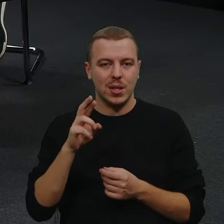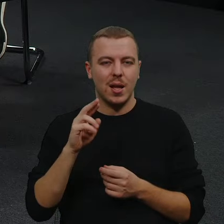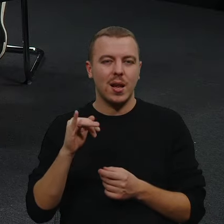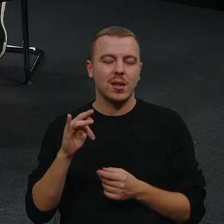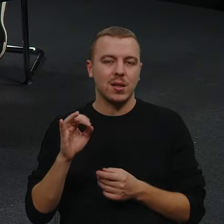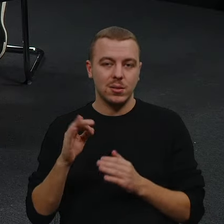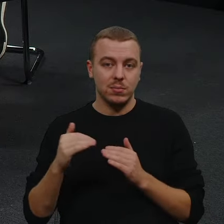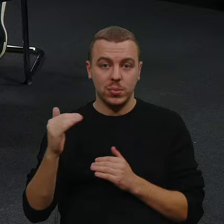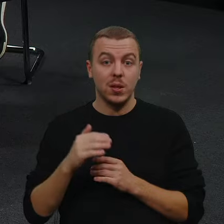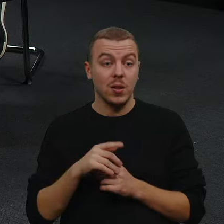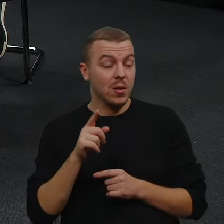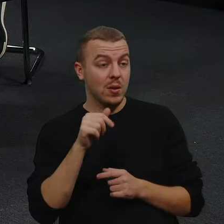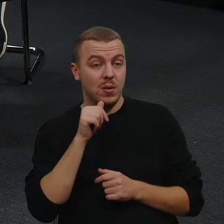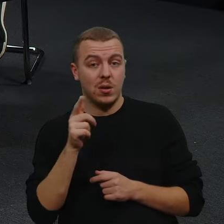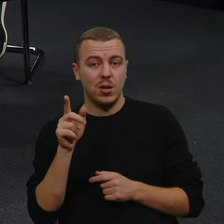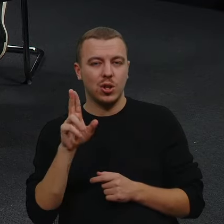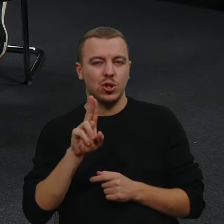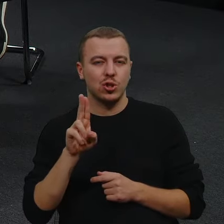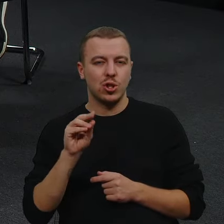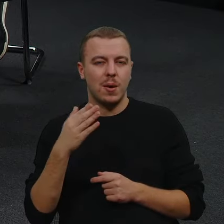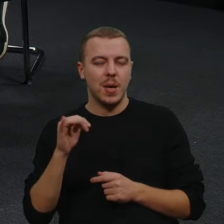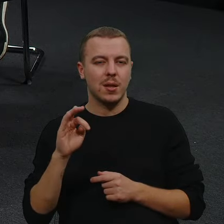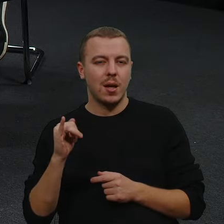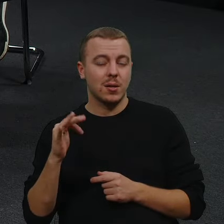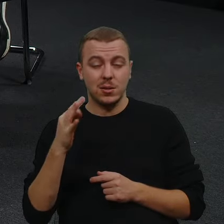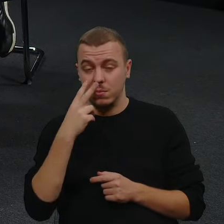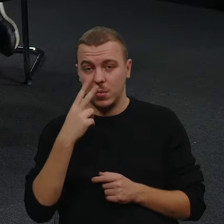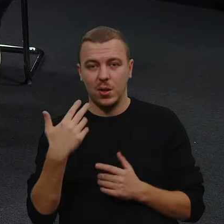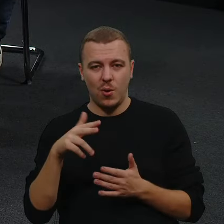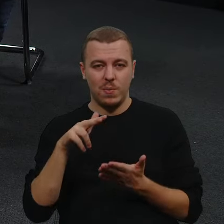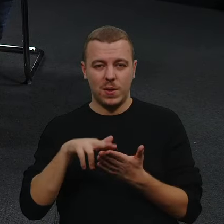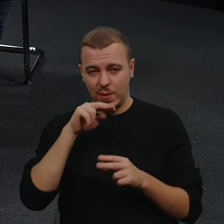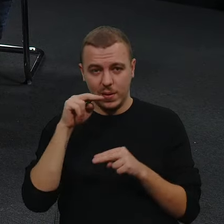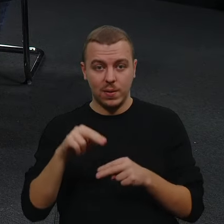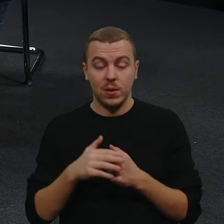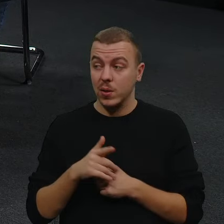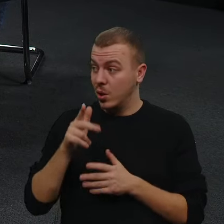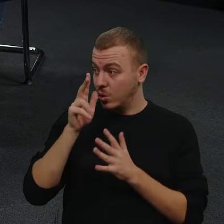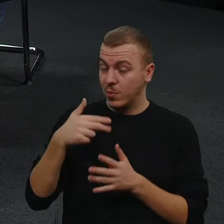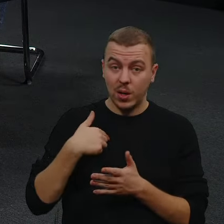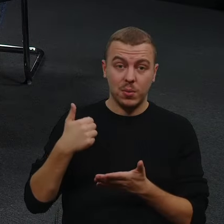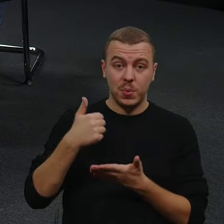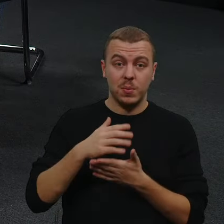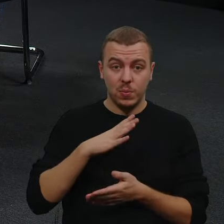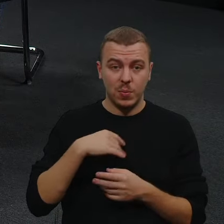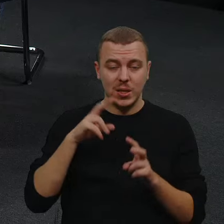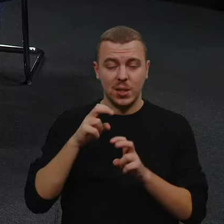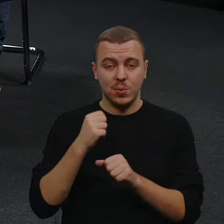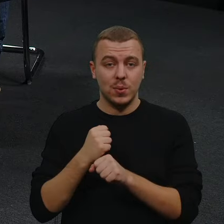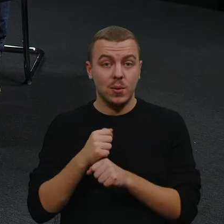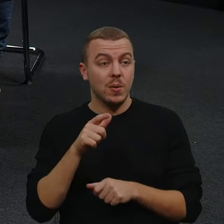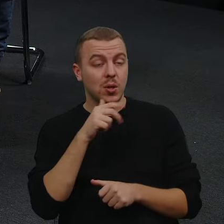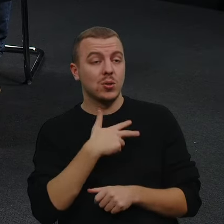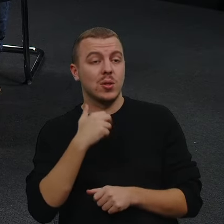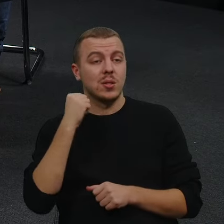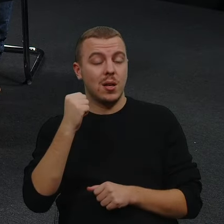Nemuno Aušra ir Remigijaus Žemaitaičiaus atvejis tą patvirtina, ką jūs, ko gero, sakot. Tik 8 metus buvo partijos pirmininkas, jo, žiūrėkit, jūs buvot socdemo